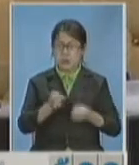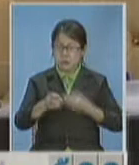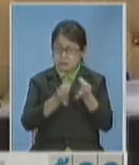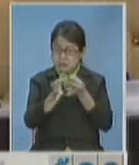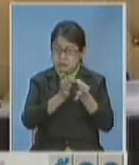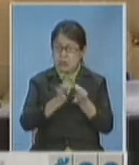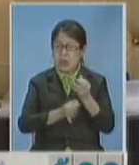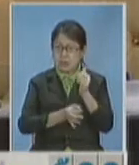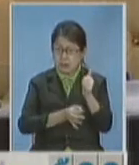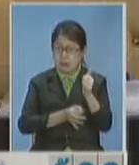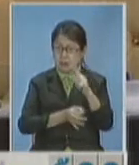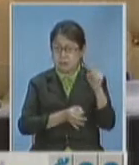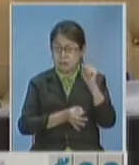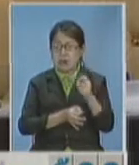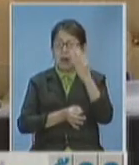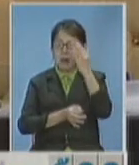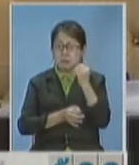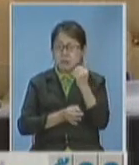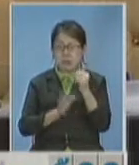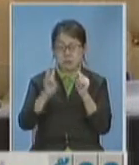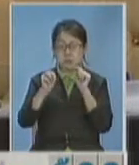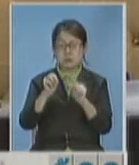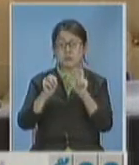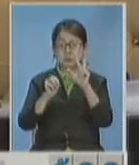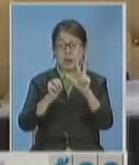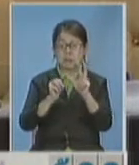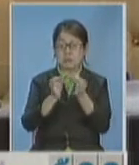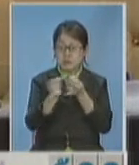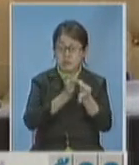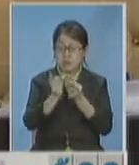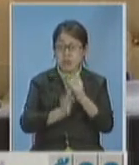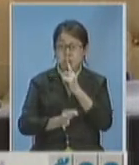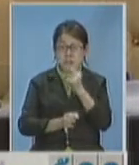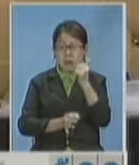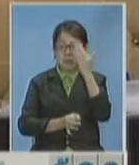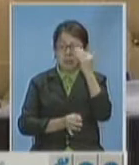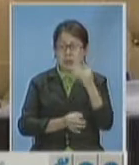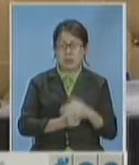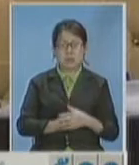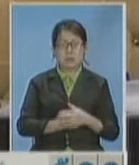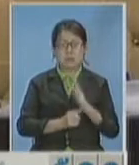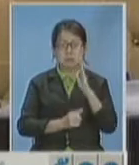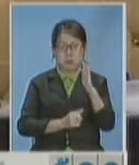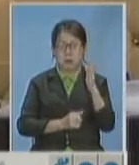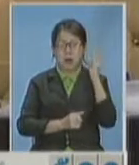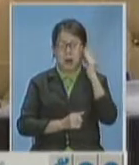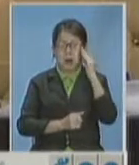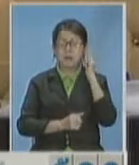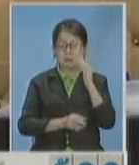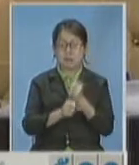ตุผลที่ให้สงวนความเห็นในมาตรา3เนี่ยคืออะไรยังไงผมจะได้ดำเนินการตามนั้นได้อย่างถูกต้องน